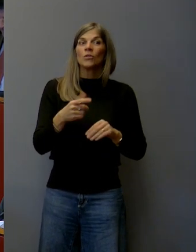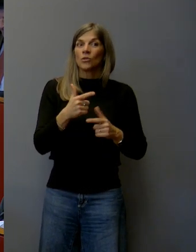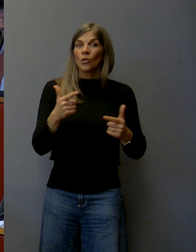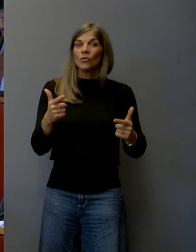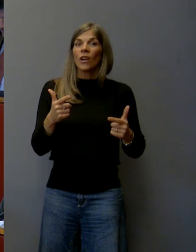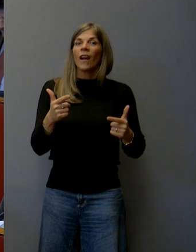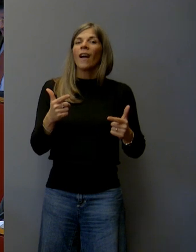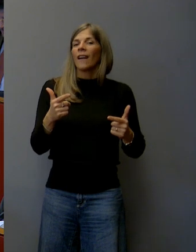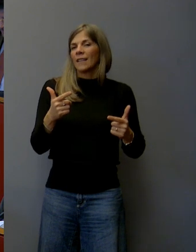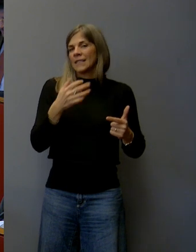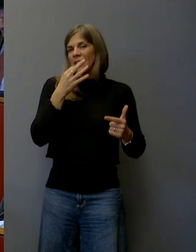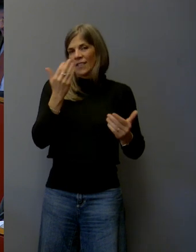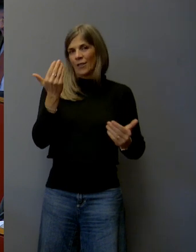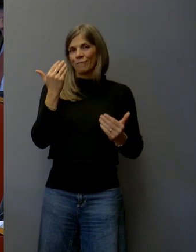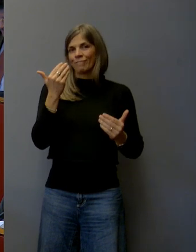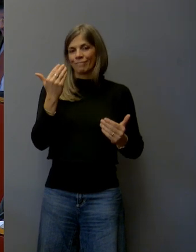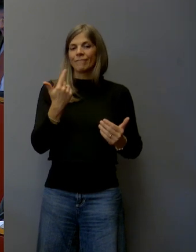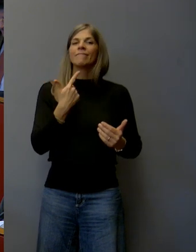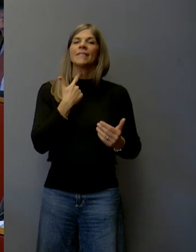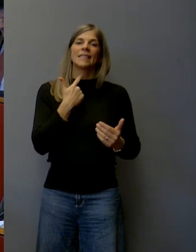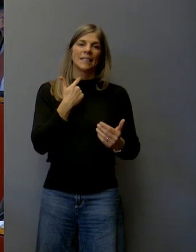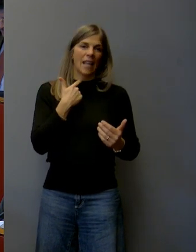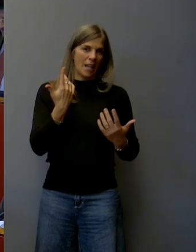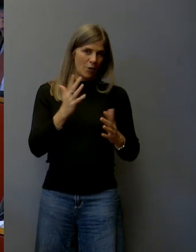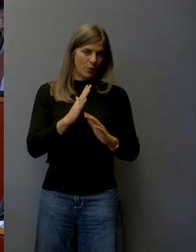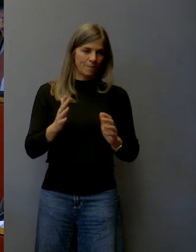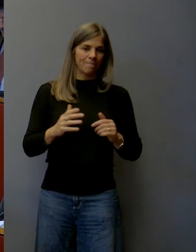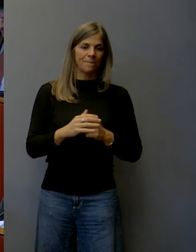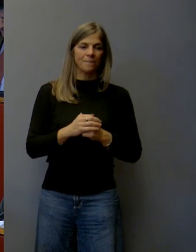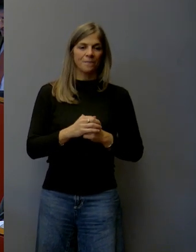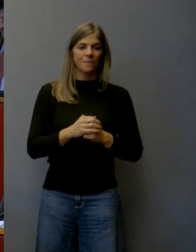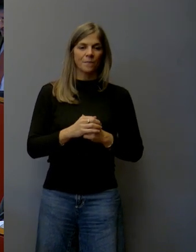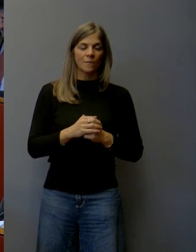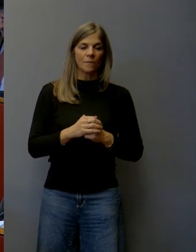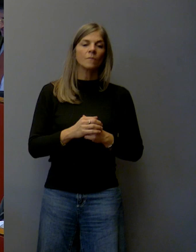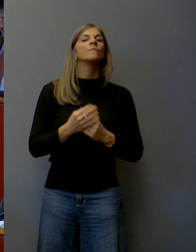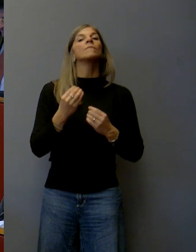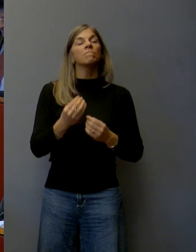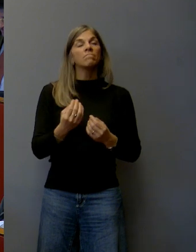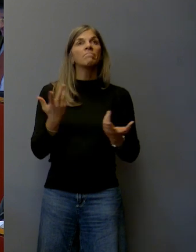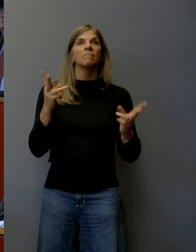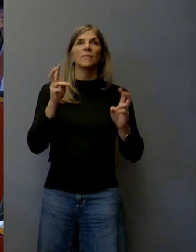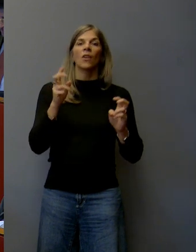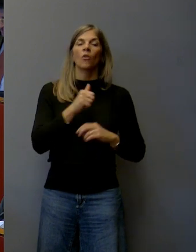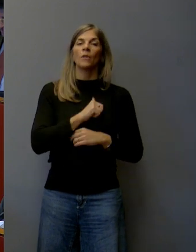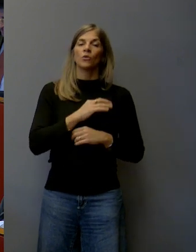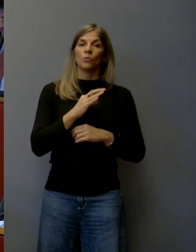desideri o desiderata anche qua sul Municipio sia come edificio che